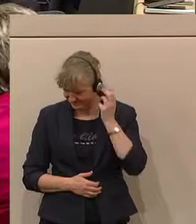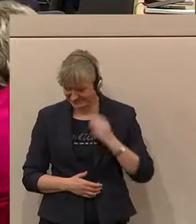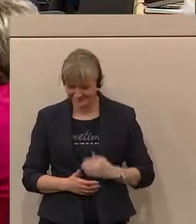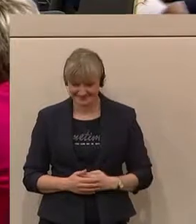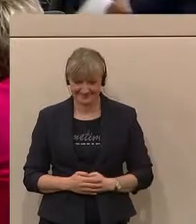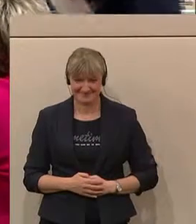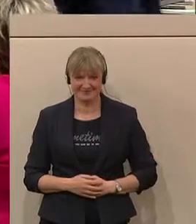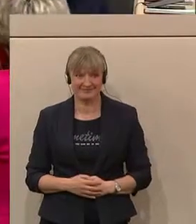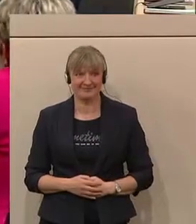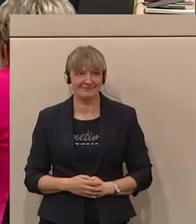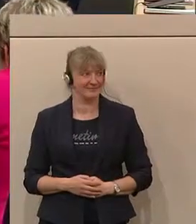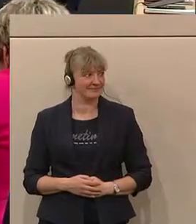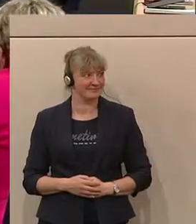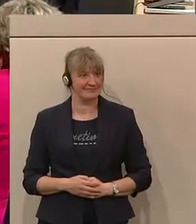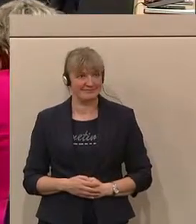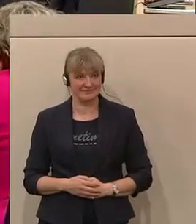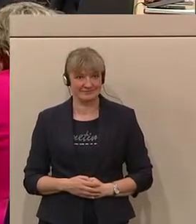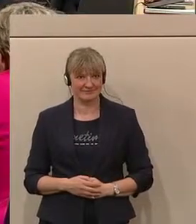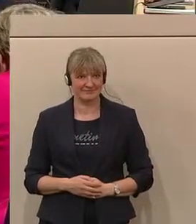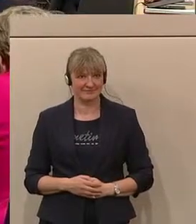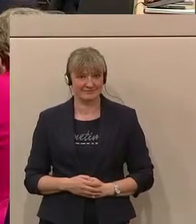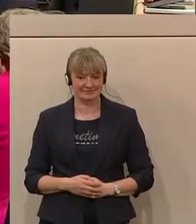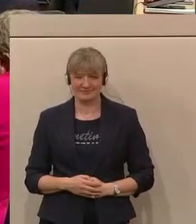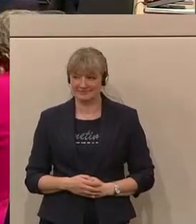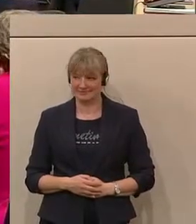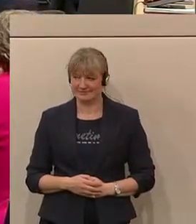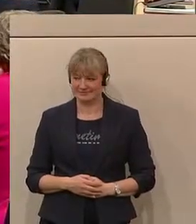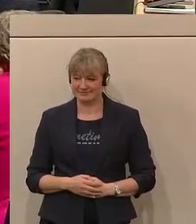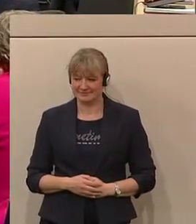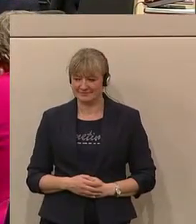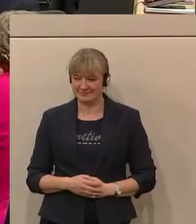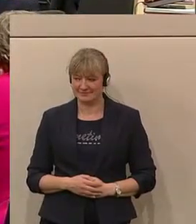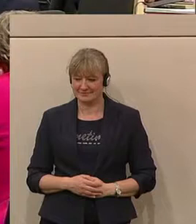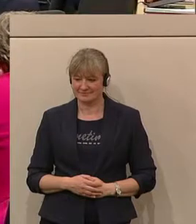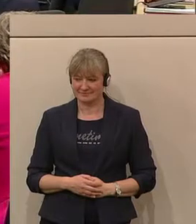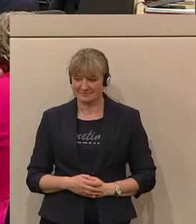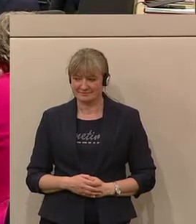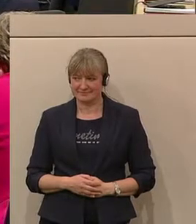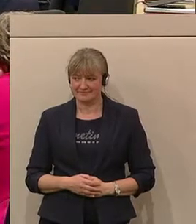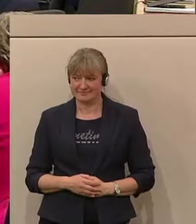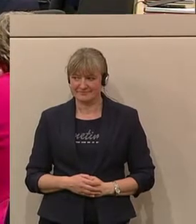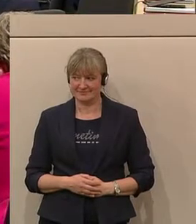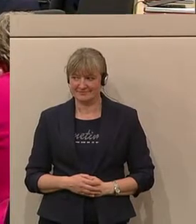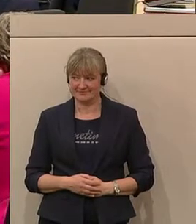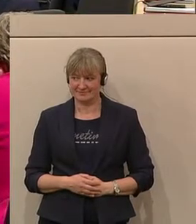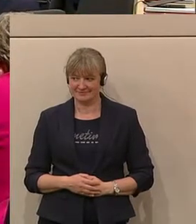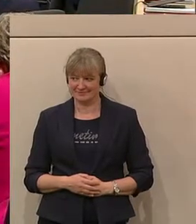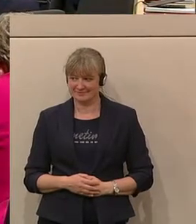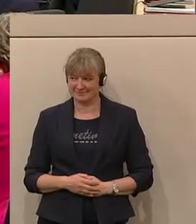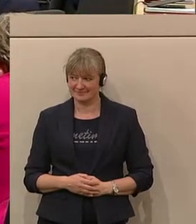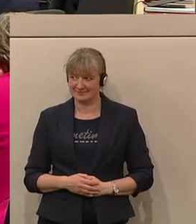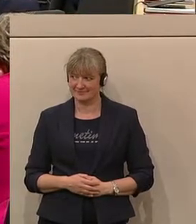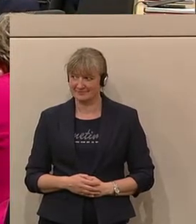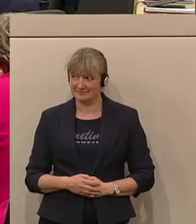Uhr zwei außerordentliche Tagesordnungspunkte geben wird, nämlich einerseits einen dringlichen Antrag der NEOS